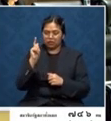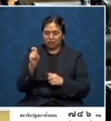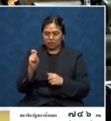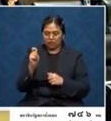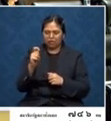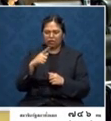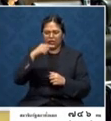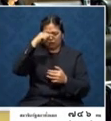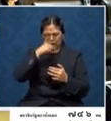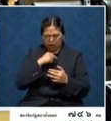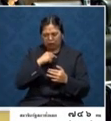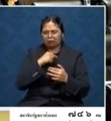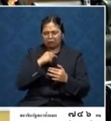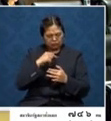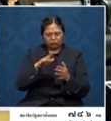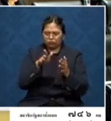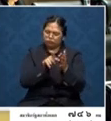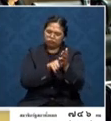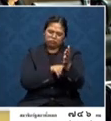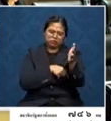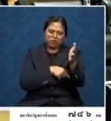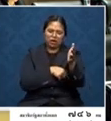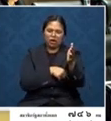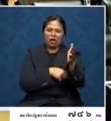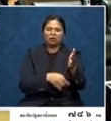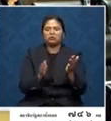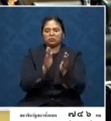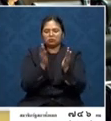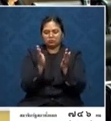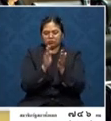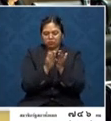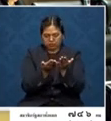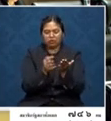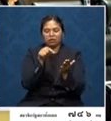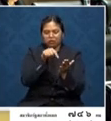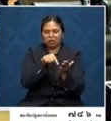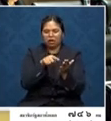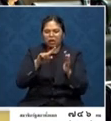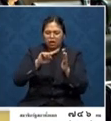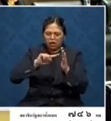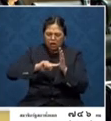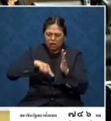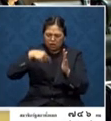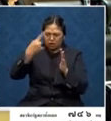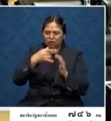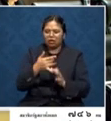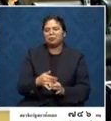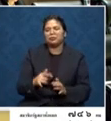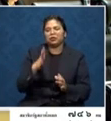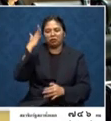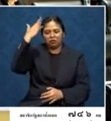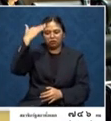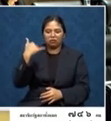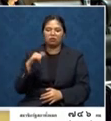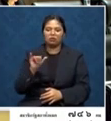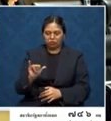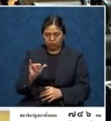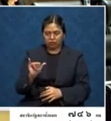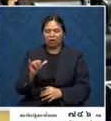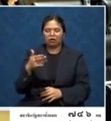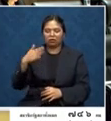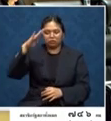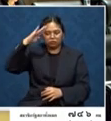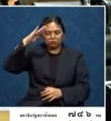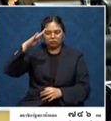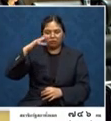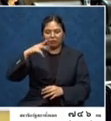าเป็นอย่างมากซึ่ง FTA ฉบับนี้เคยเริ่มเจรจาในสมัยนายกยิ่งลักษณ์ชินวัตรแต่ถูกสหภาพยุโรประงับการเจรจาไปเพราะว่ามี